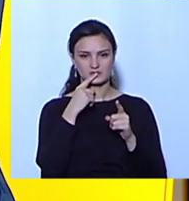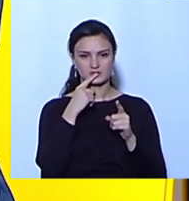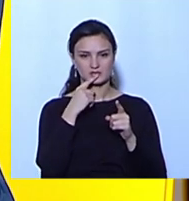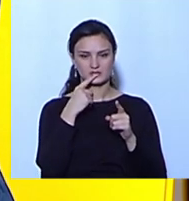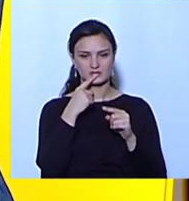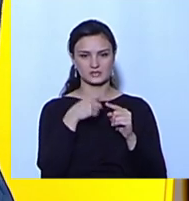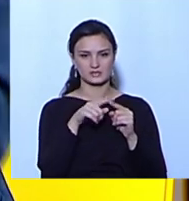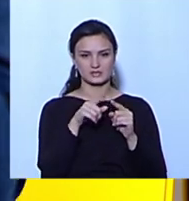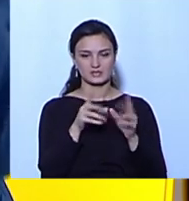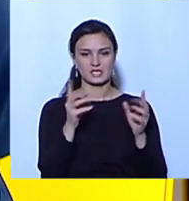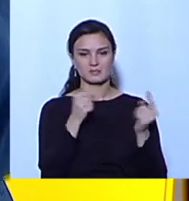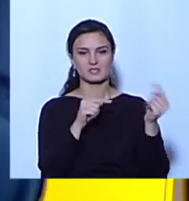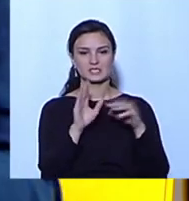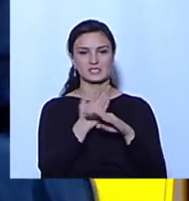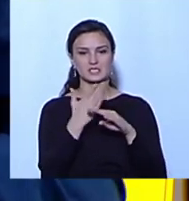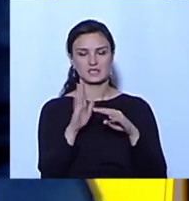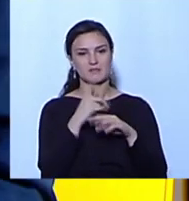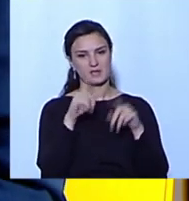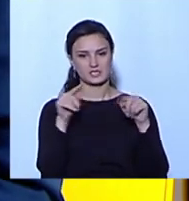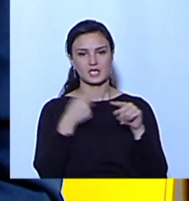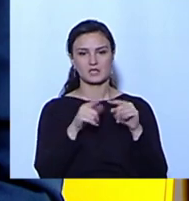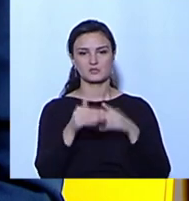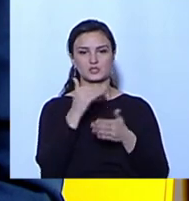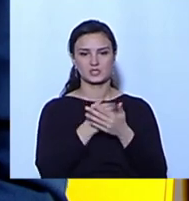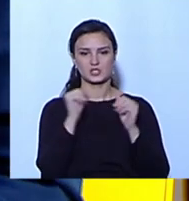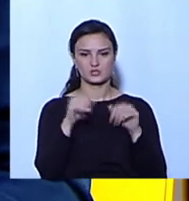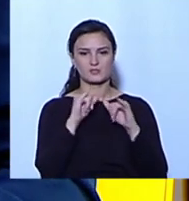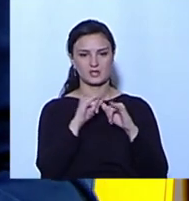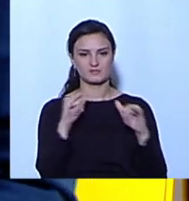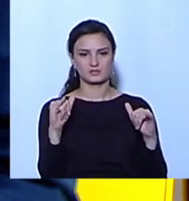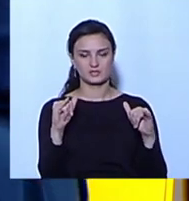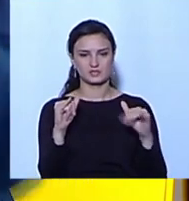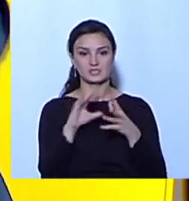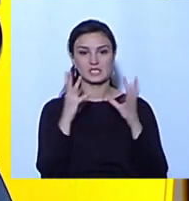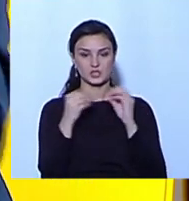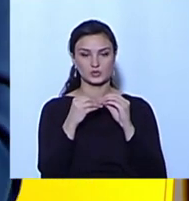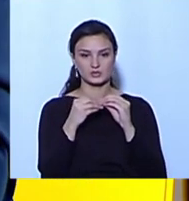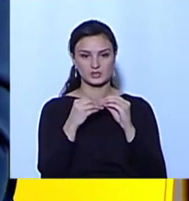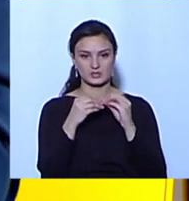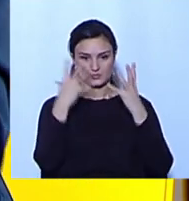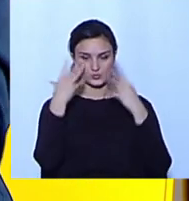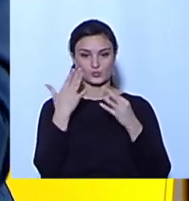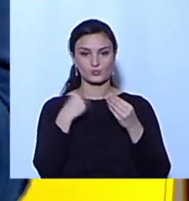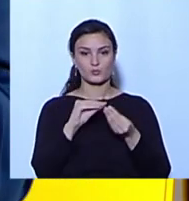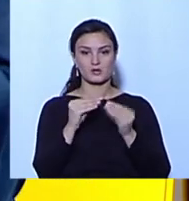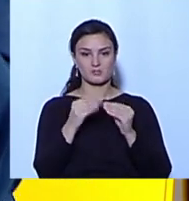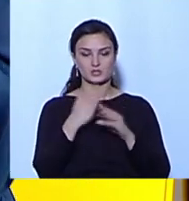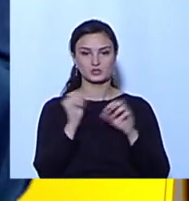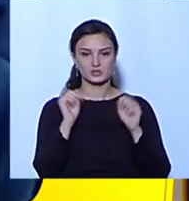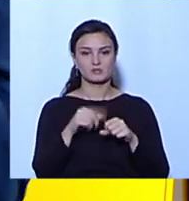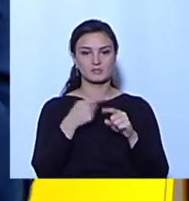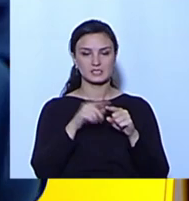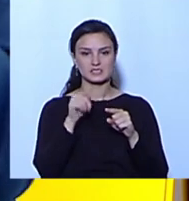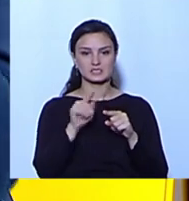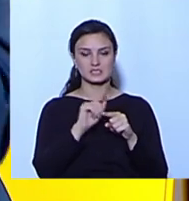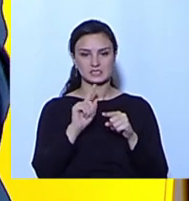აგარსების ასე ვთქვათ ერთმანეთთან დაცალკევება ხანახან ამის შედეგად შეიძლება განვითარდეს. ყოველ შემთხვევაში აორტაში თუ პრობლემა არის, შეიძლება ის